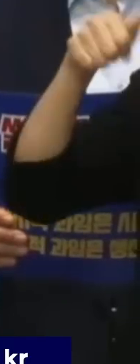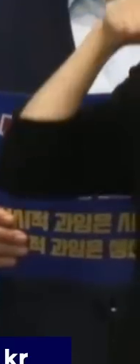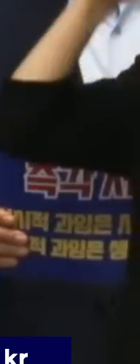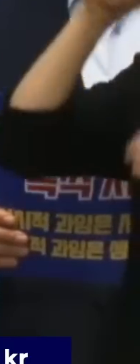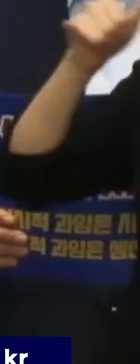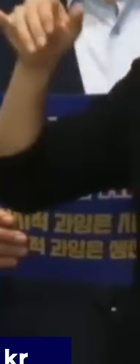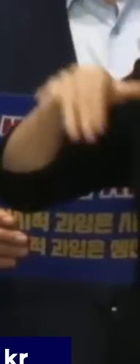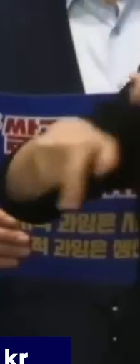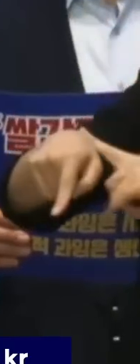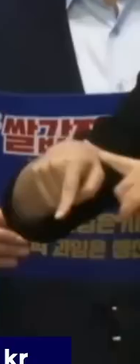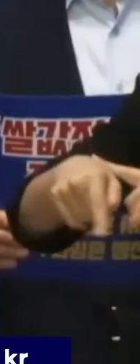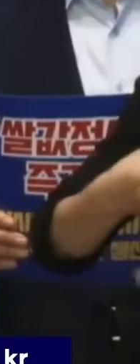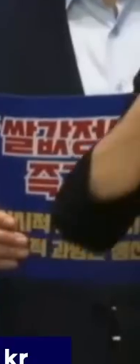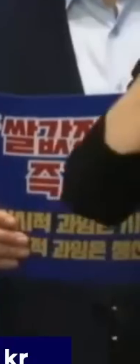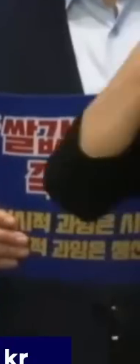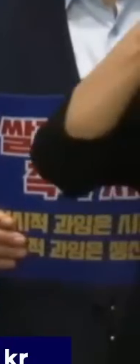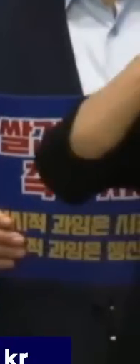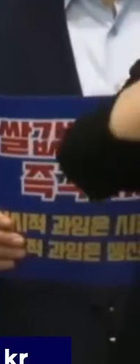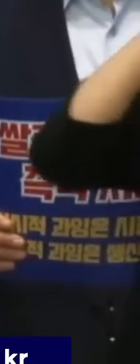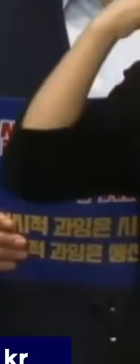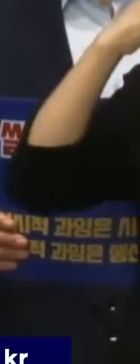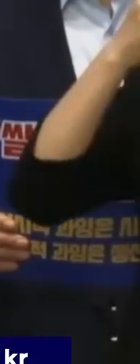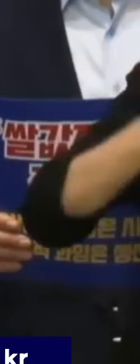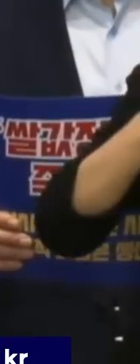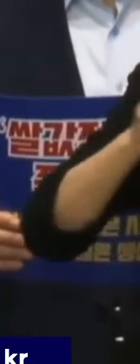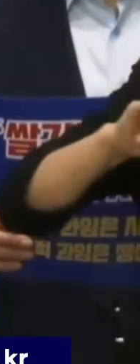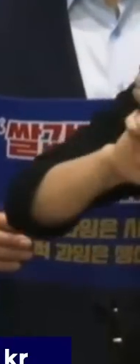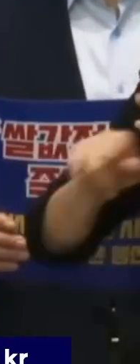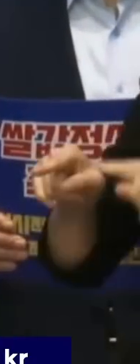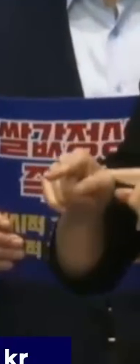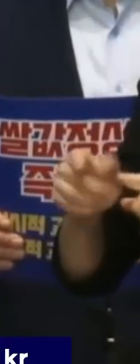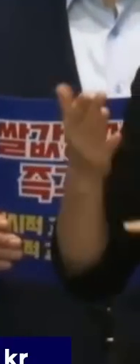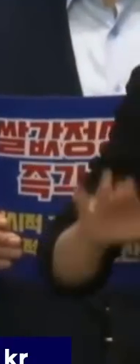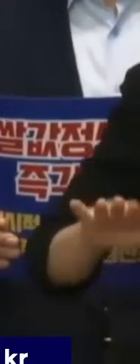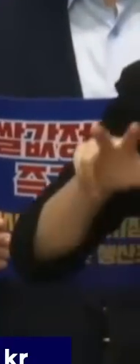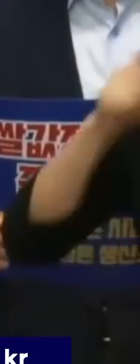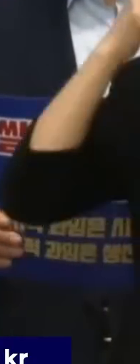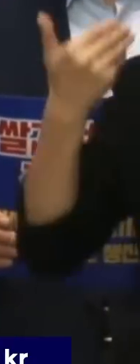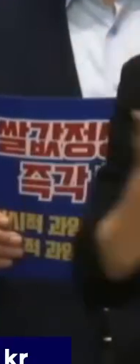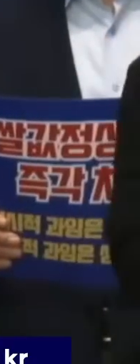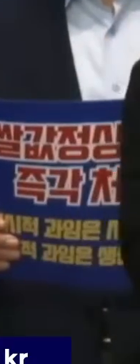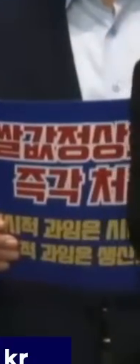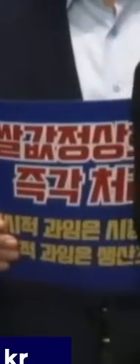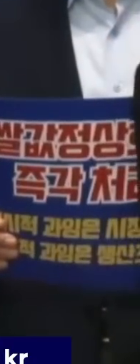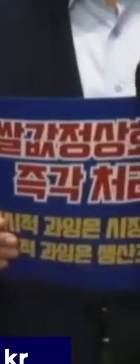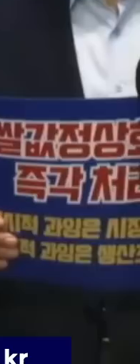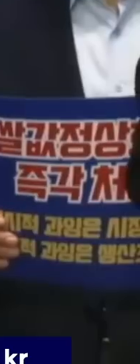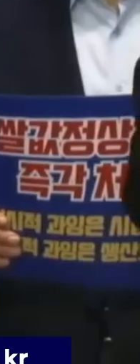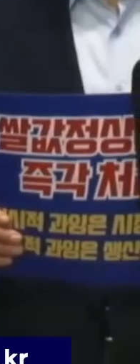주장했고, 국힘당이 여당인 지금은 민주당의 이재명 대표가